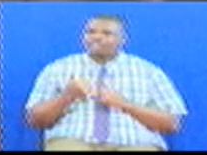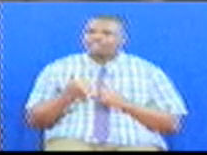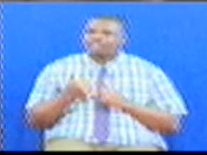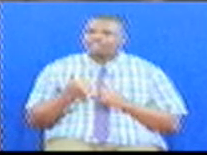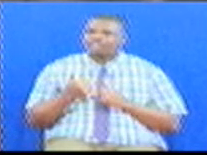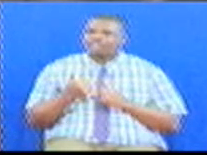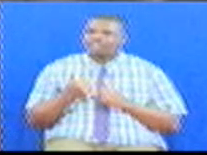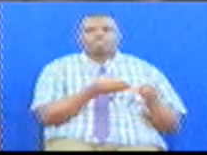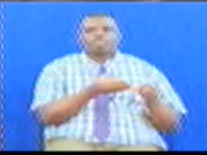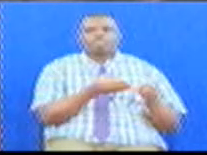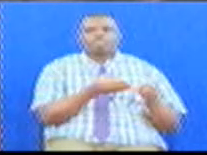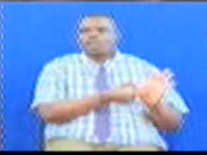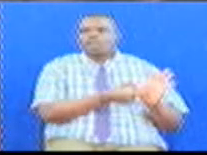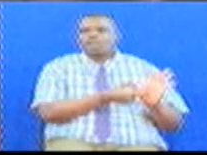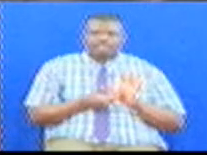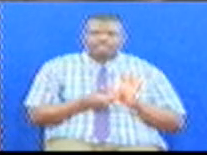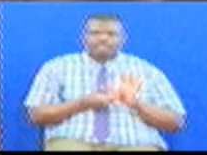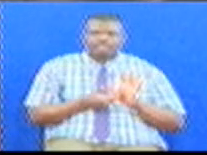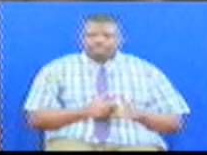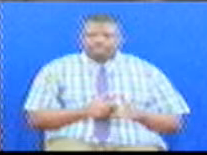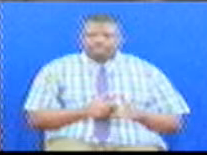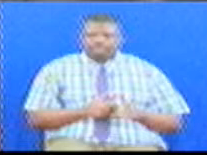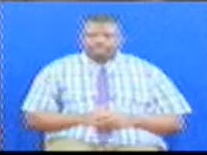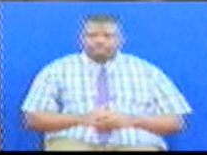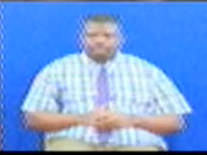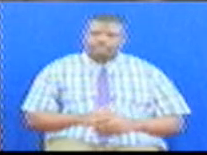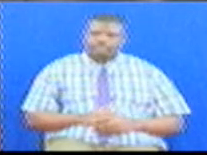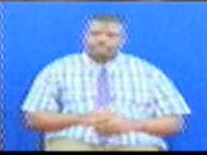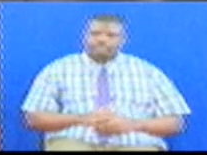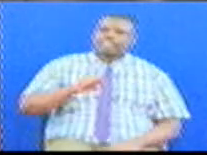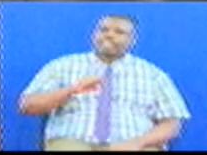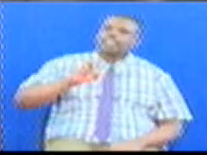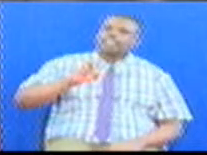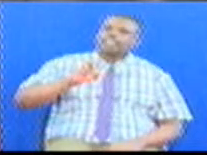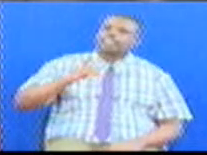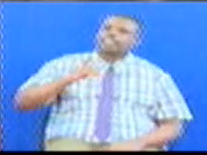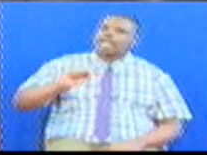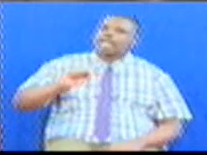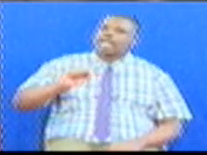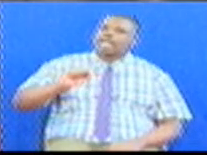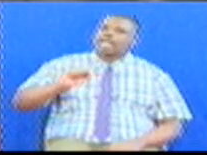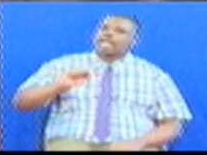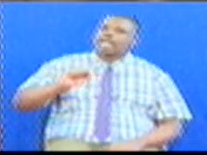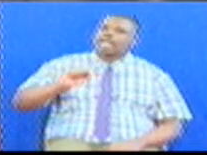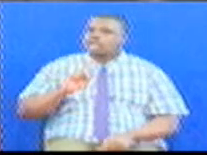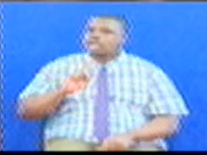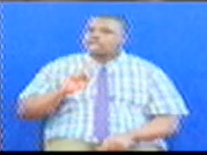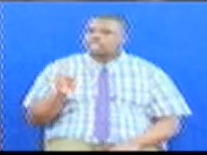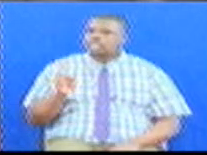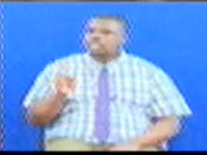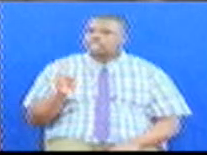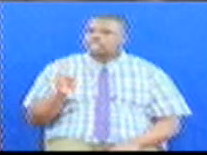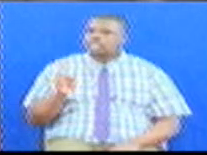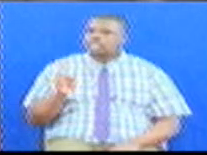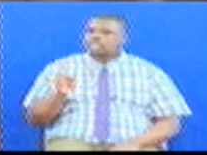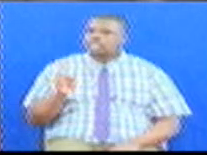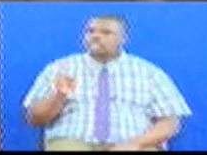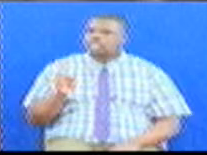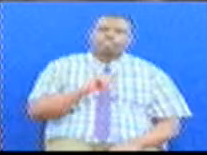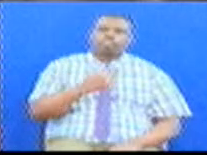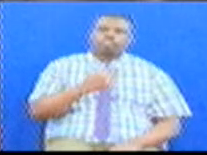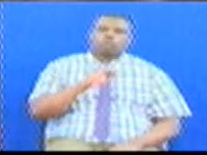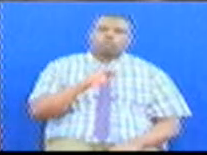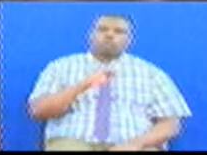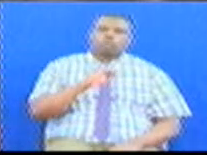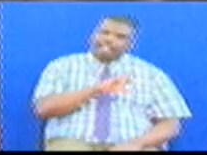akapewa uwakili. Mheshimiwa Edwin Sanda atachangia kwa dakika 7, Mheshimiwa Abdalla Mtolea atachangia kwa